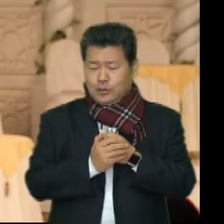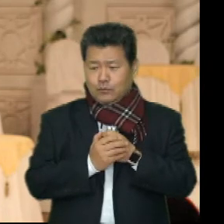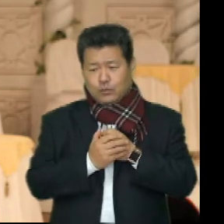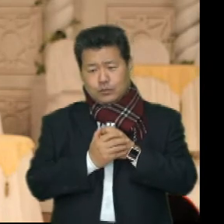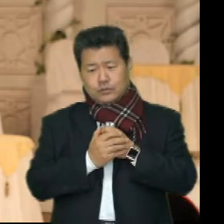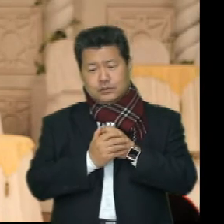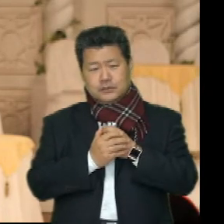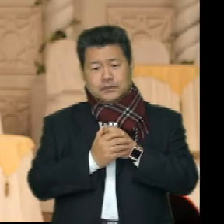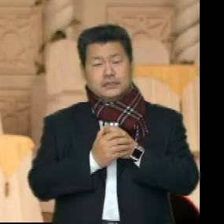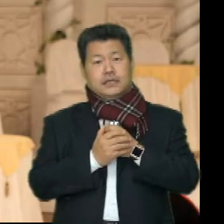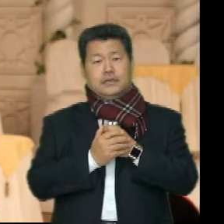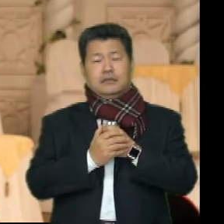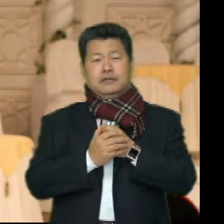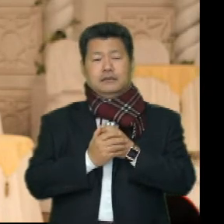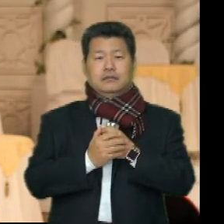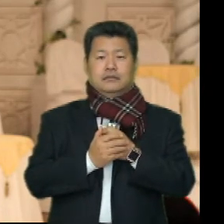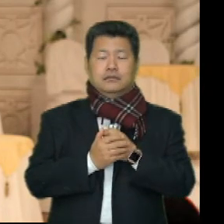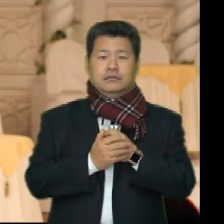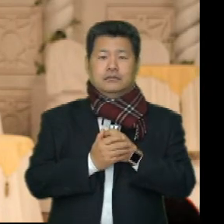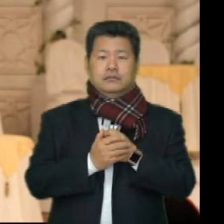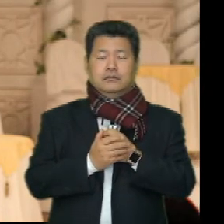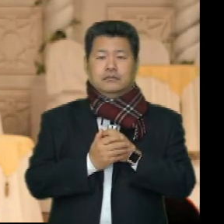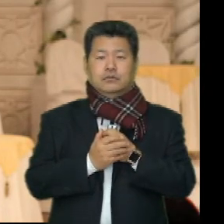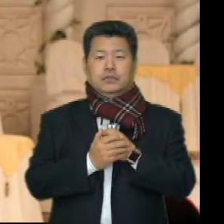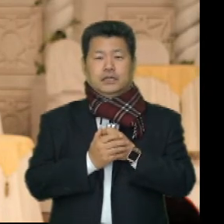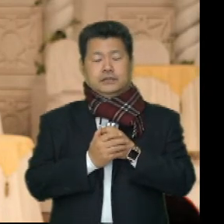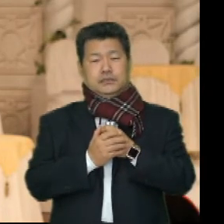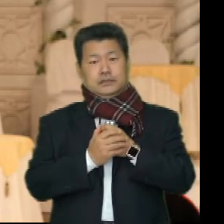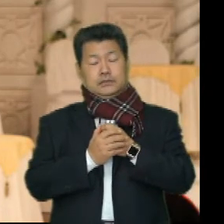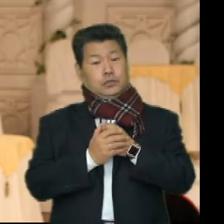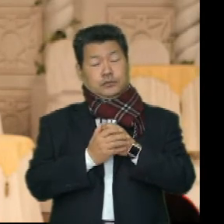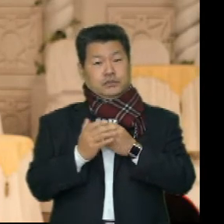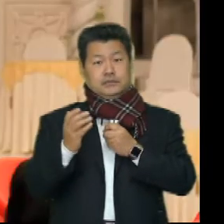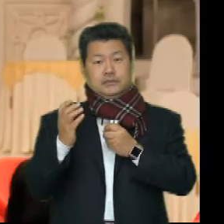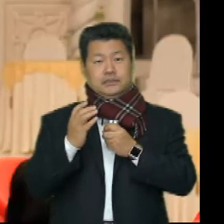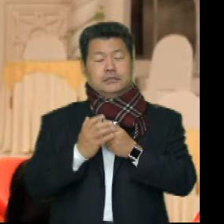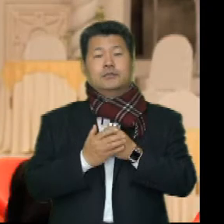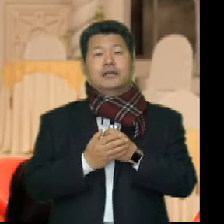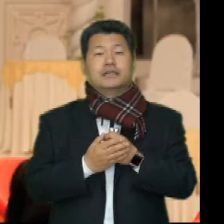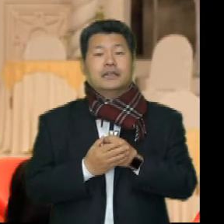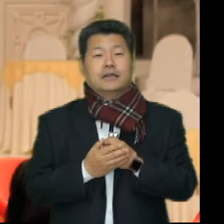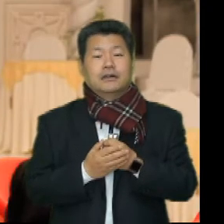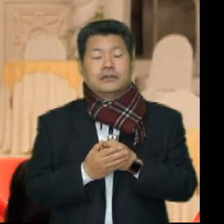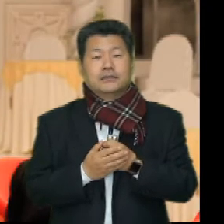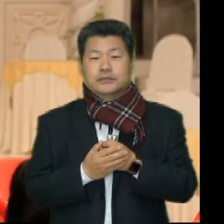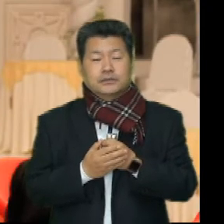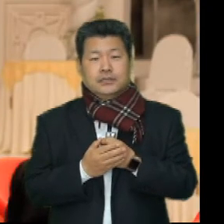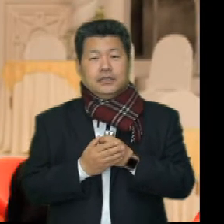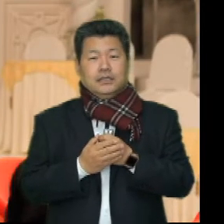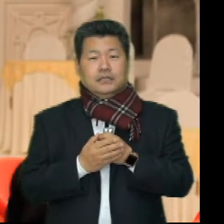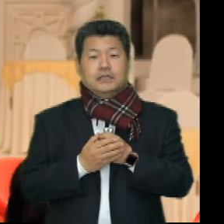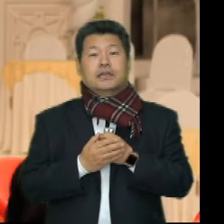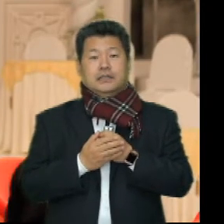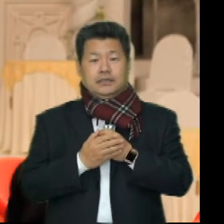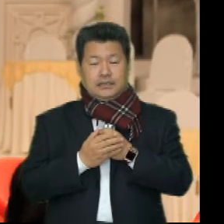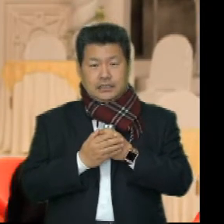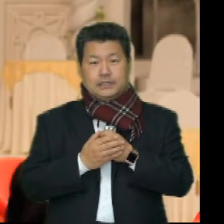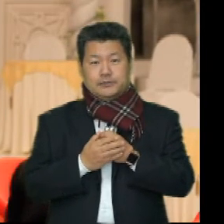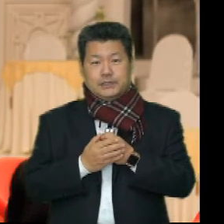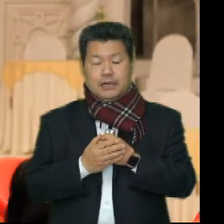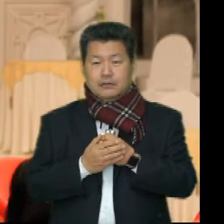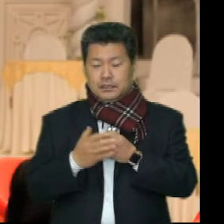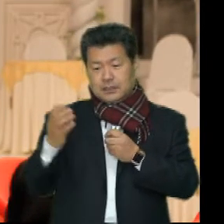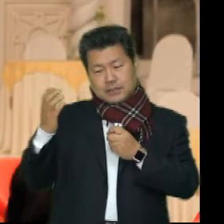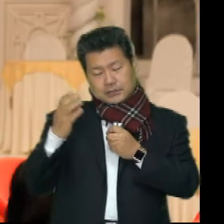아닌데 뭘 그렇게 겁을 내는지 처음에는 이제 그 말이 저는 이해가